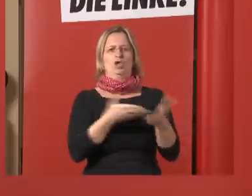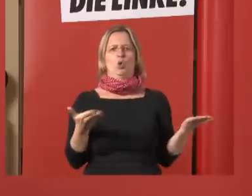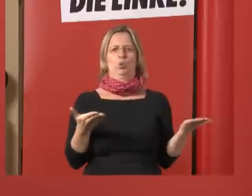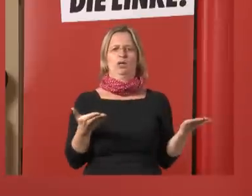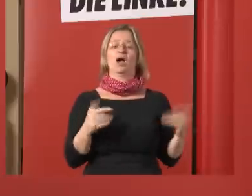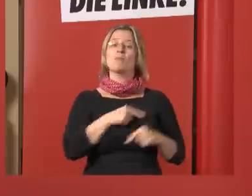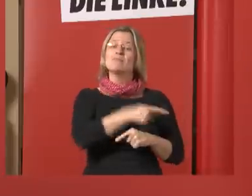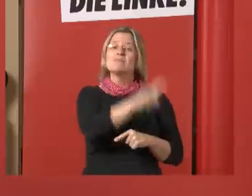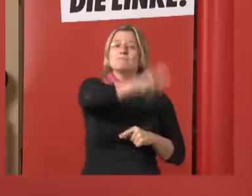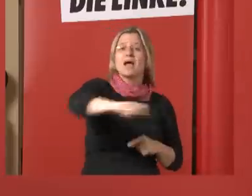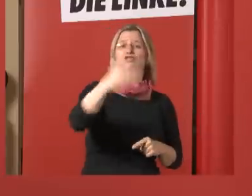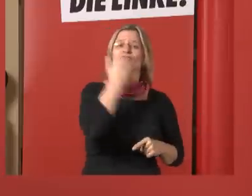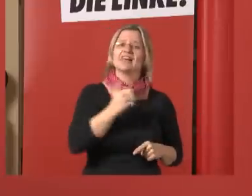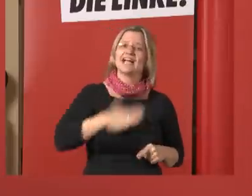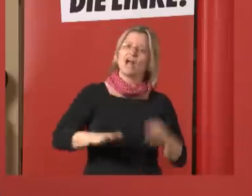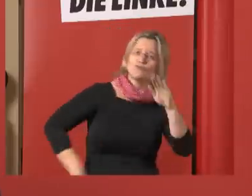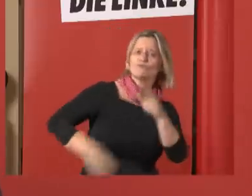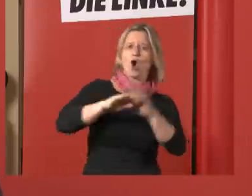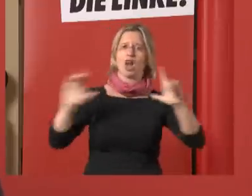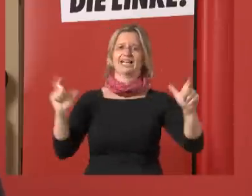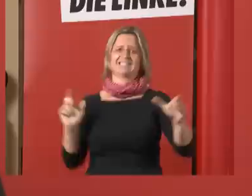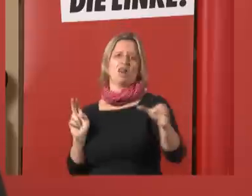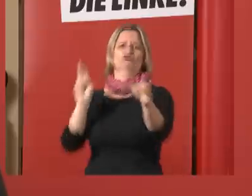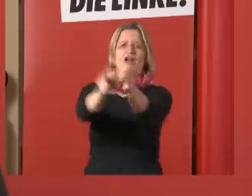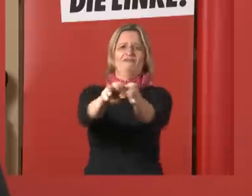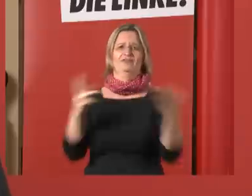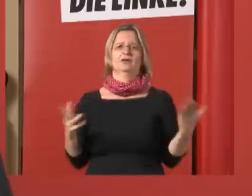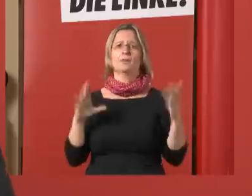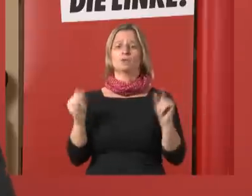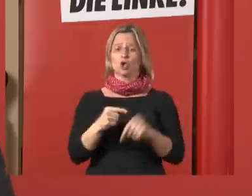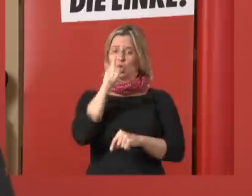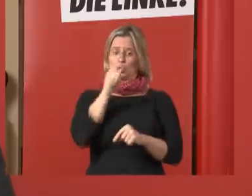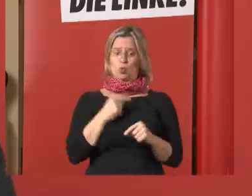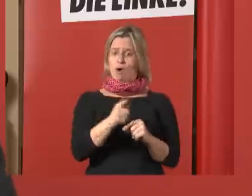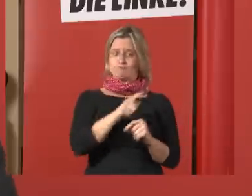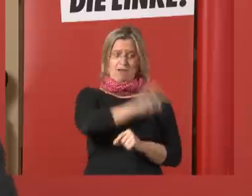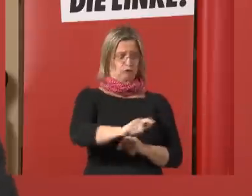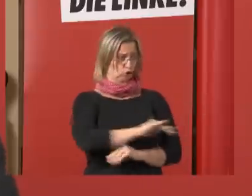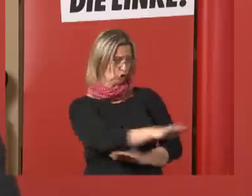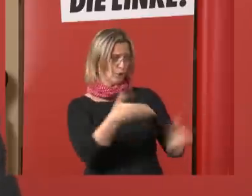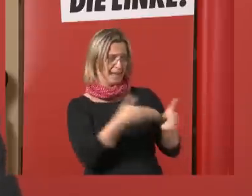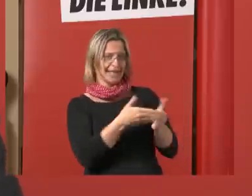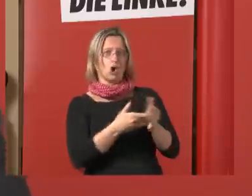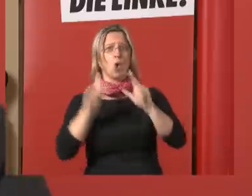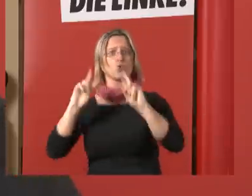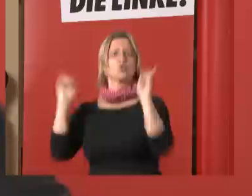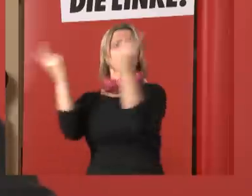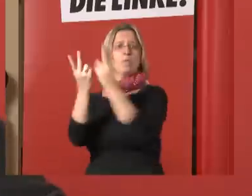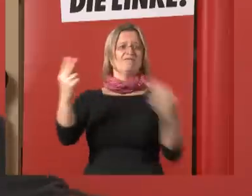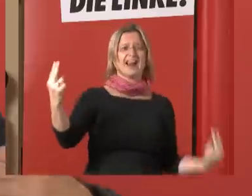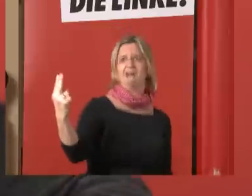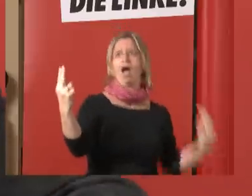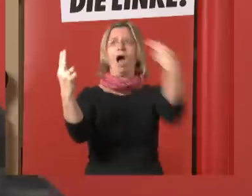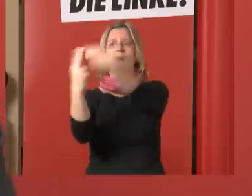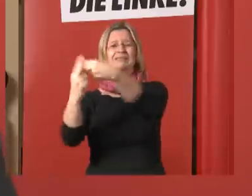anschließen, verpflichten sich, den Menschen mit Behinderung volle und wirkungsvolle Teilhabe zu ermöglichen. Also